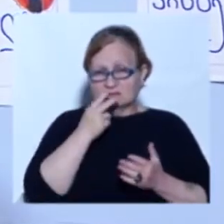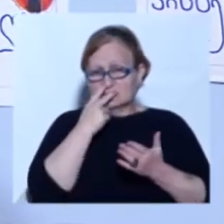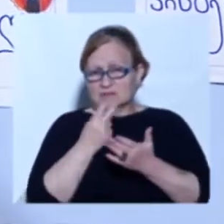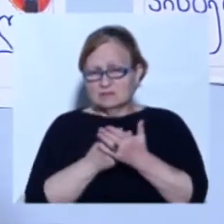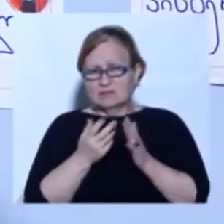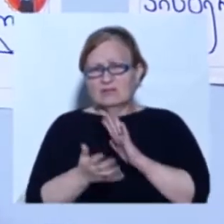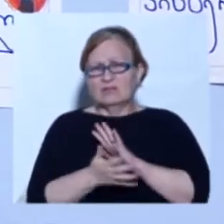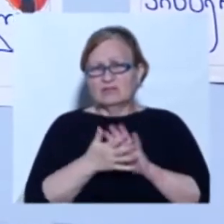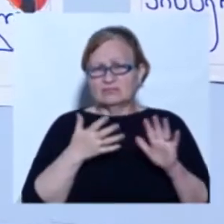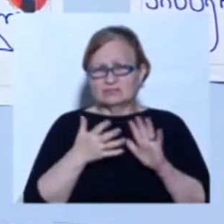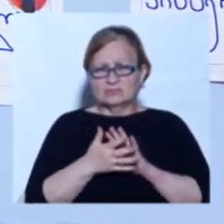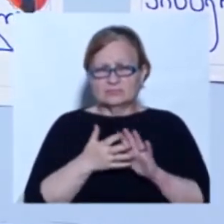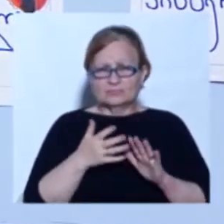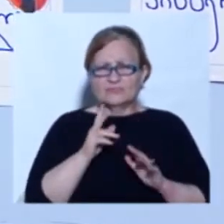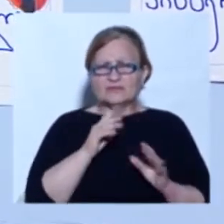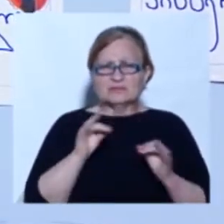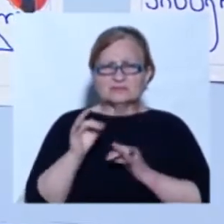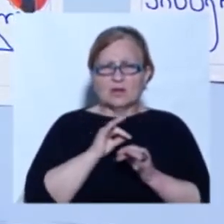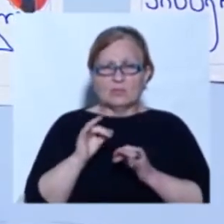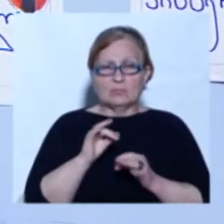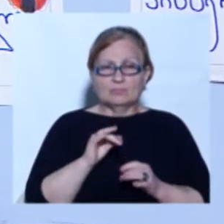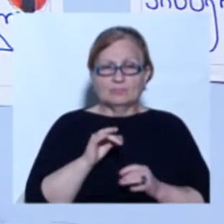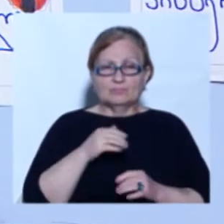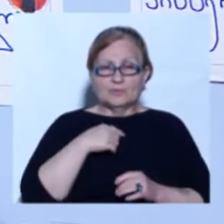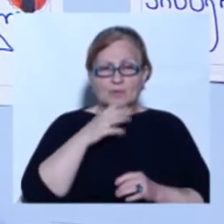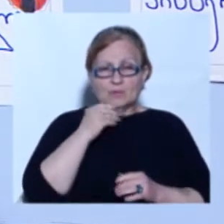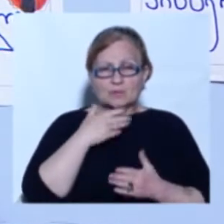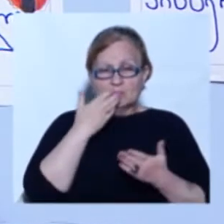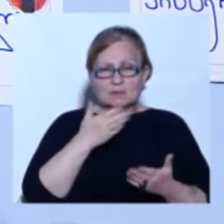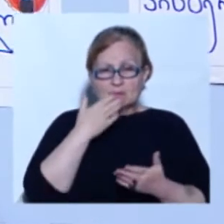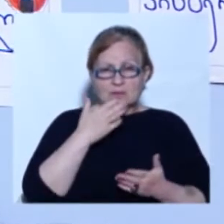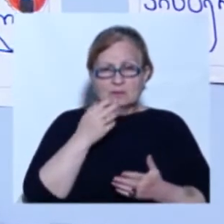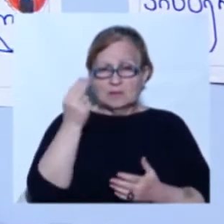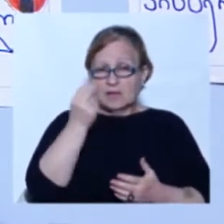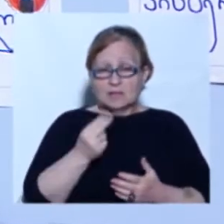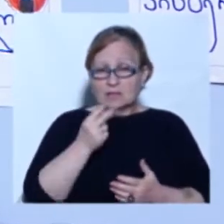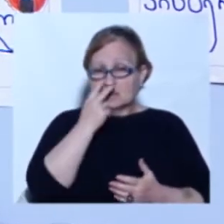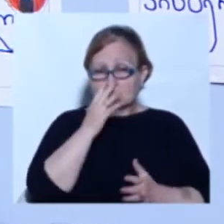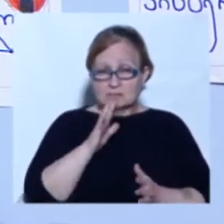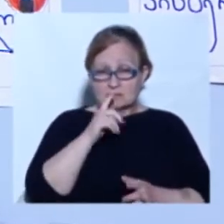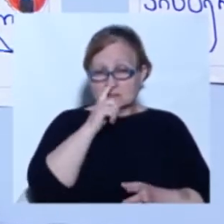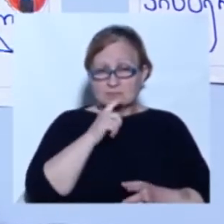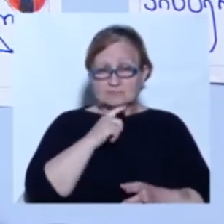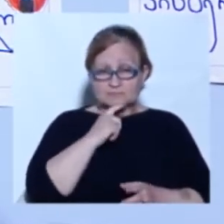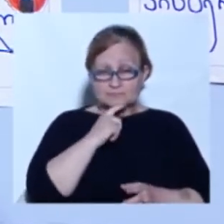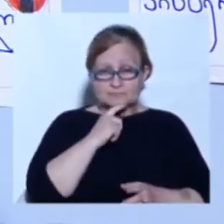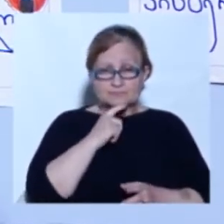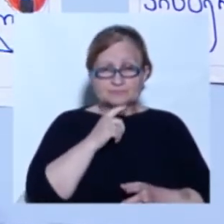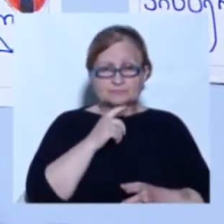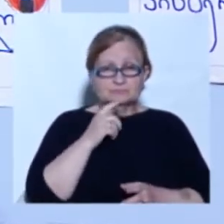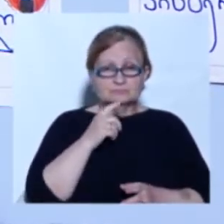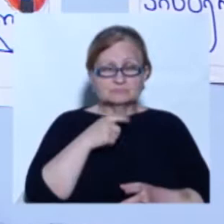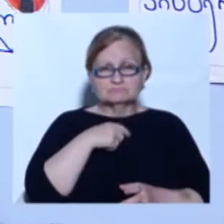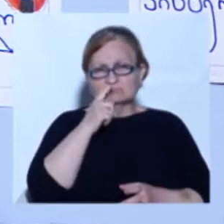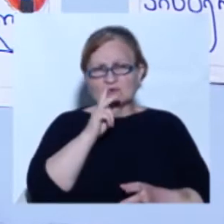დაკვირვებით ხვდებით, ვინ საუბრობს. Როდესაც მე ვკითხულობ და შენ ნახატს ვერ ხედავ, ცოტა გაუგებარი არის ხოლმე